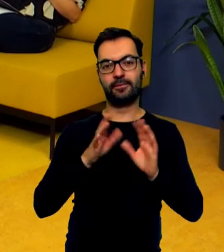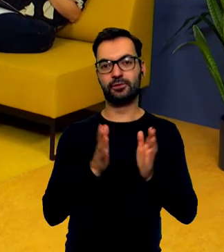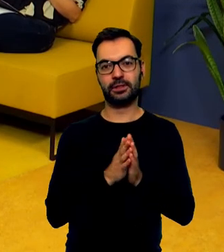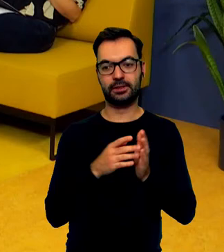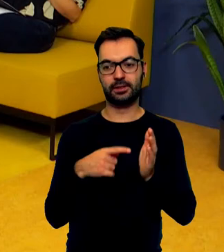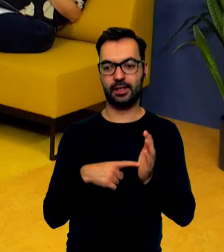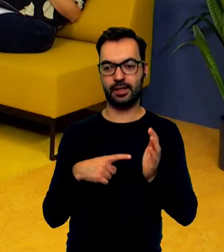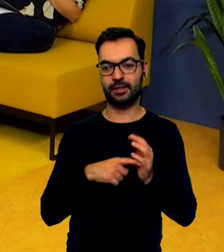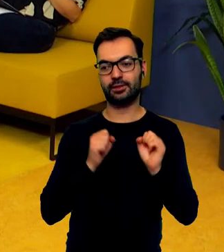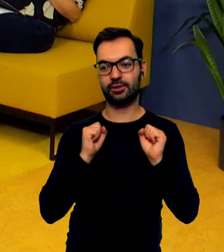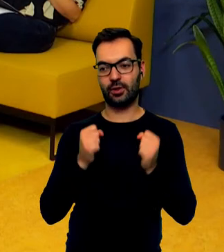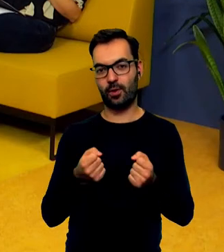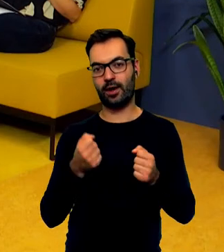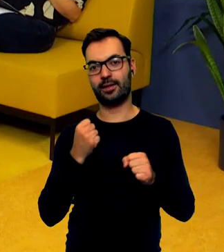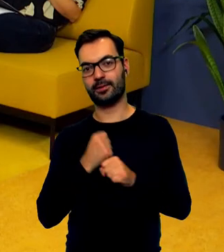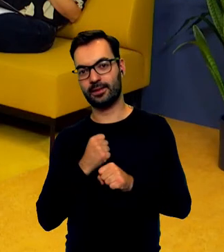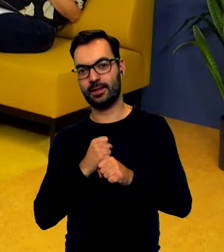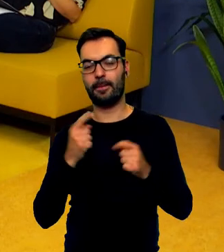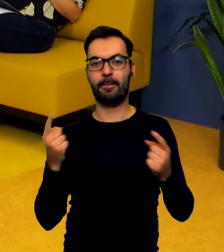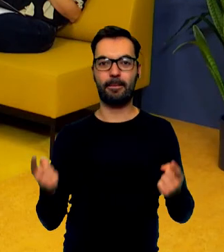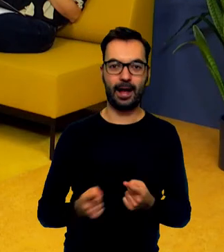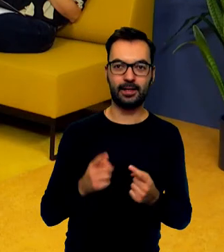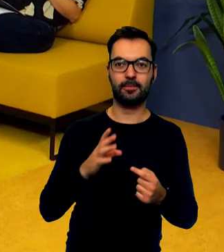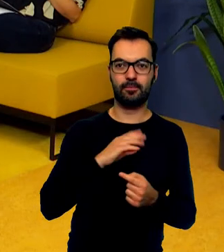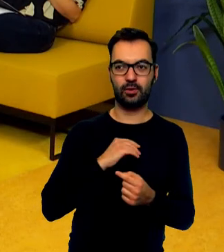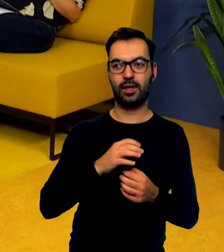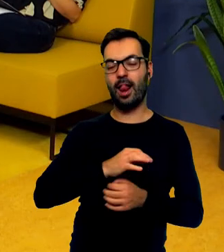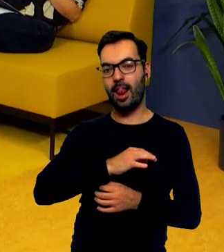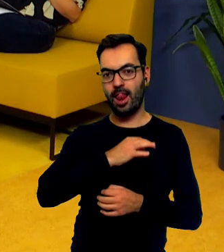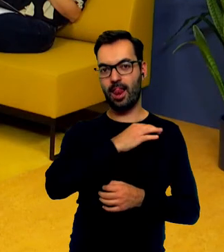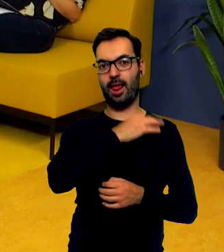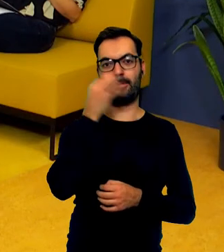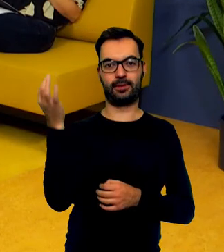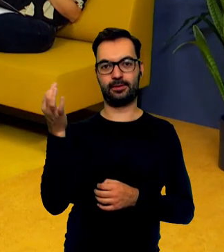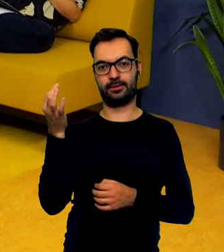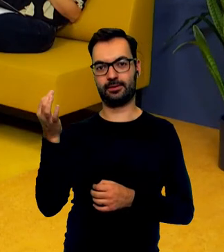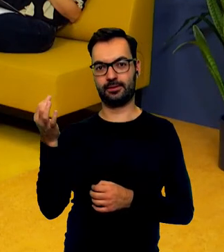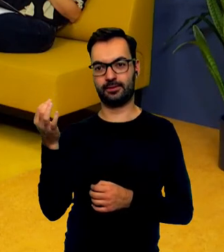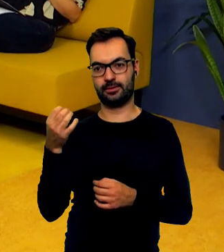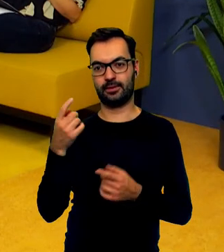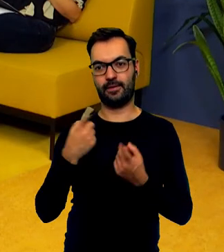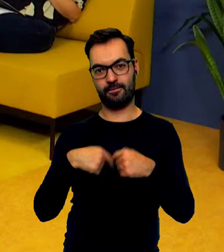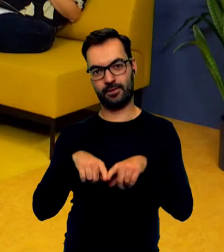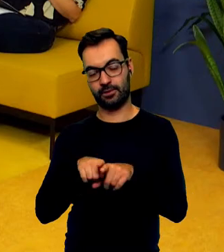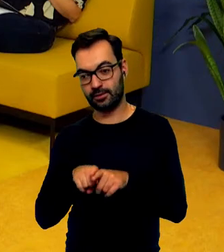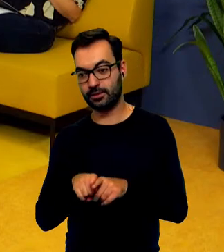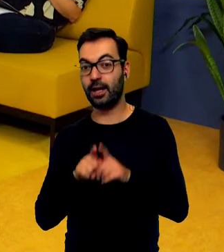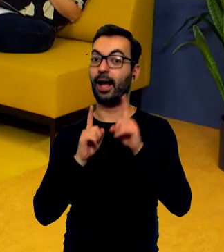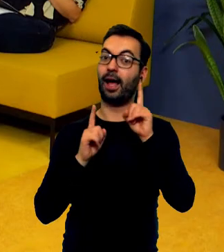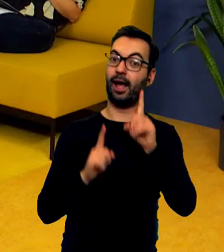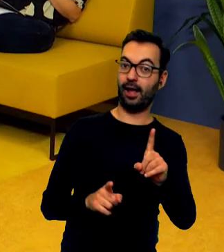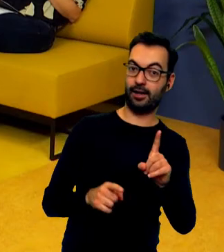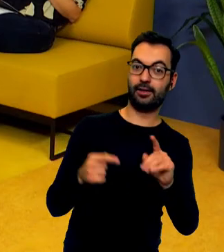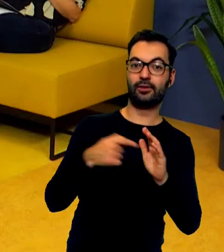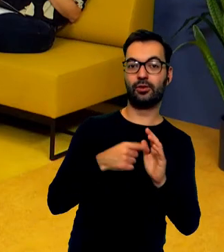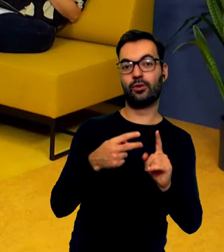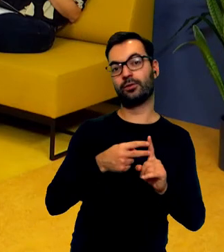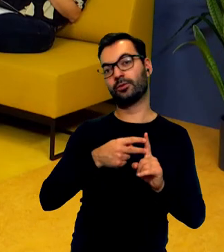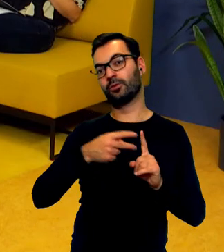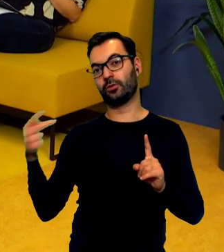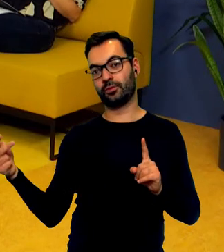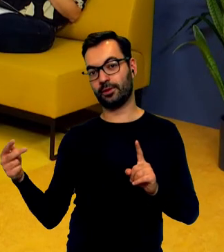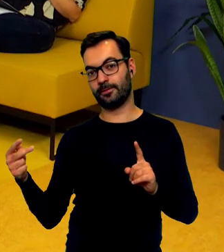te działania o charakterze marketingowym można lepiej i z większym powodzeniem realizować, no ale to się przekłada i